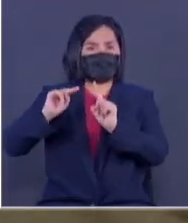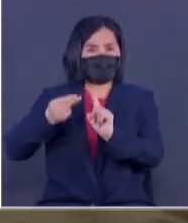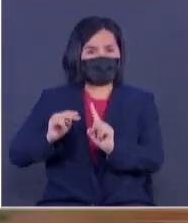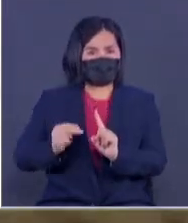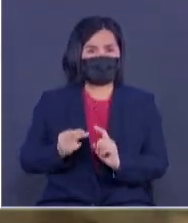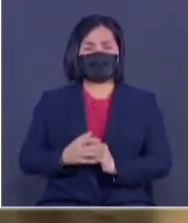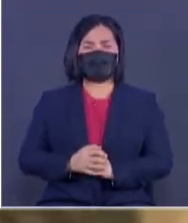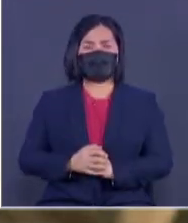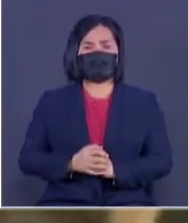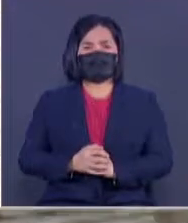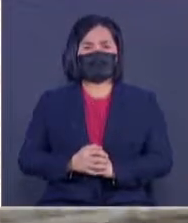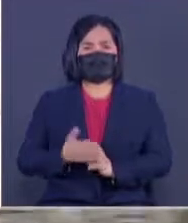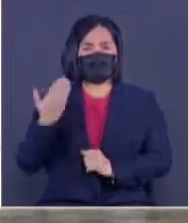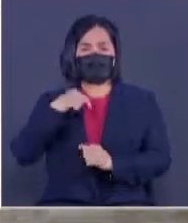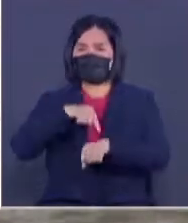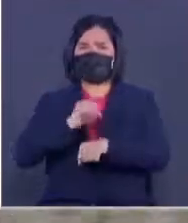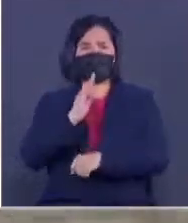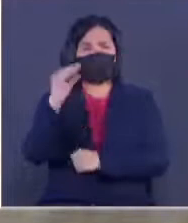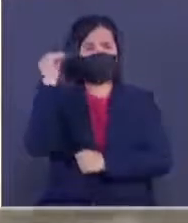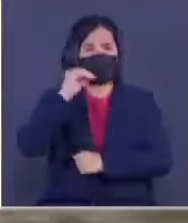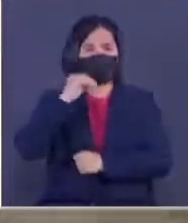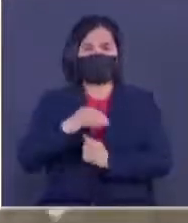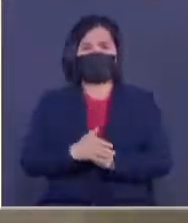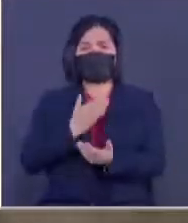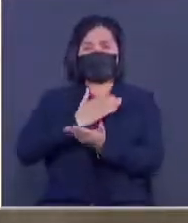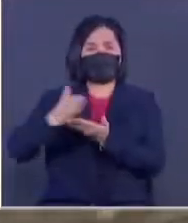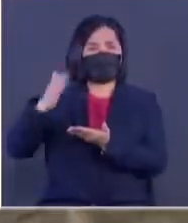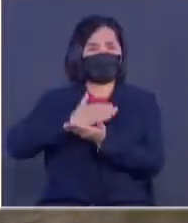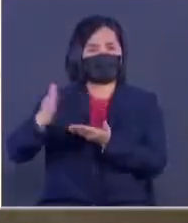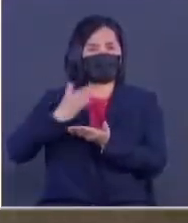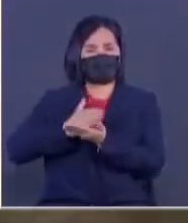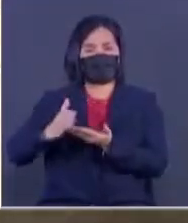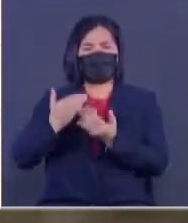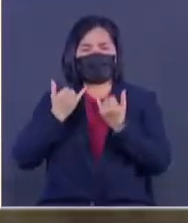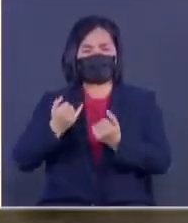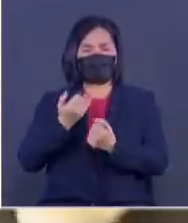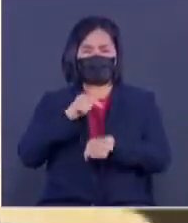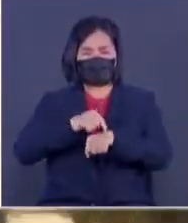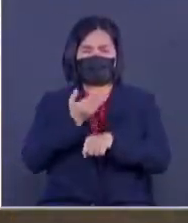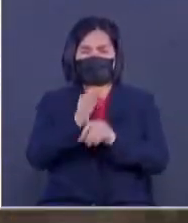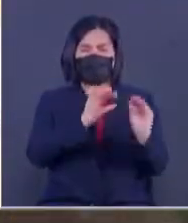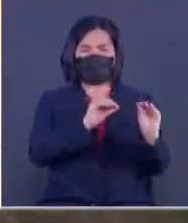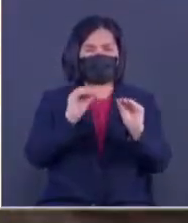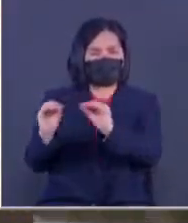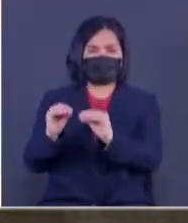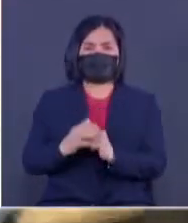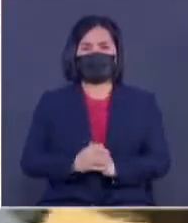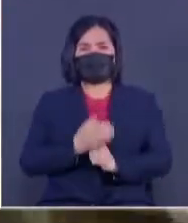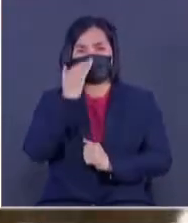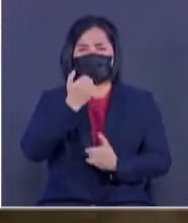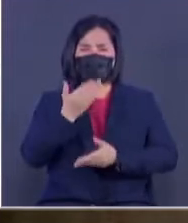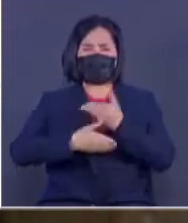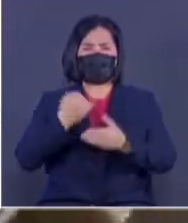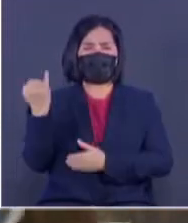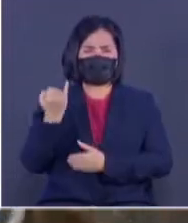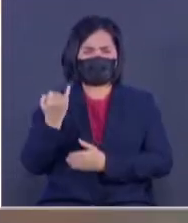ก่อนหน้านี้เนี่ยจ่ายตรงเวลาทุกงวดครับทุกสัปดาห์ก็ผ่อนตรงจ่ายตรงแต่ครั้งนี้เนี่ยขอผัดผ่อนเจ้าหนี้เข้าไปก่อนเพราะว่าขายของ